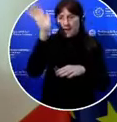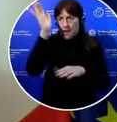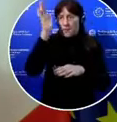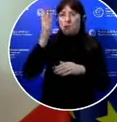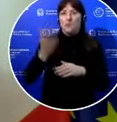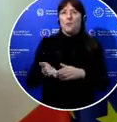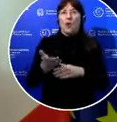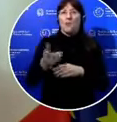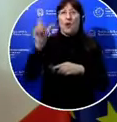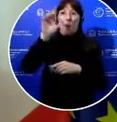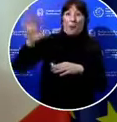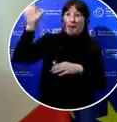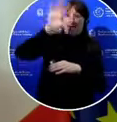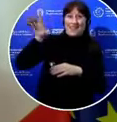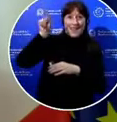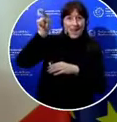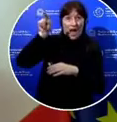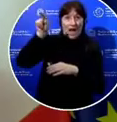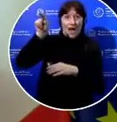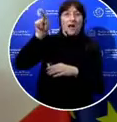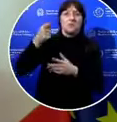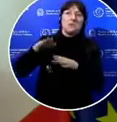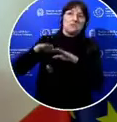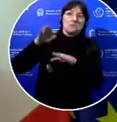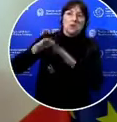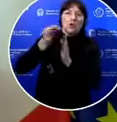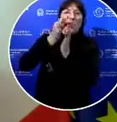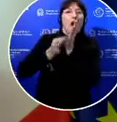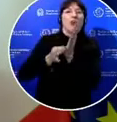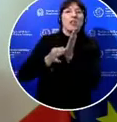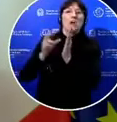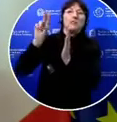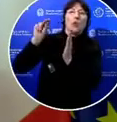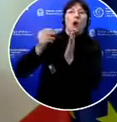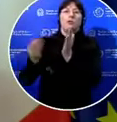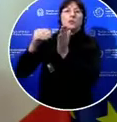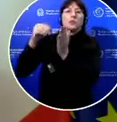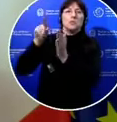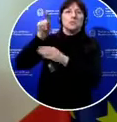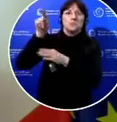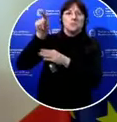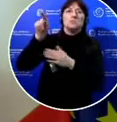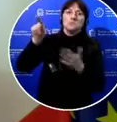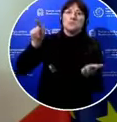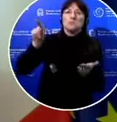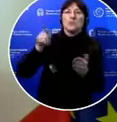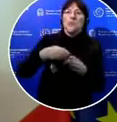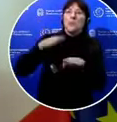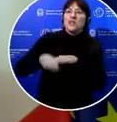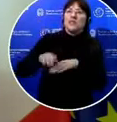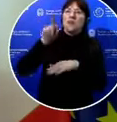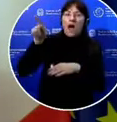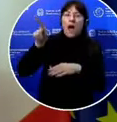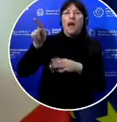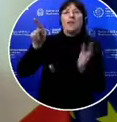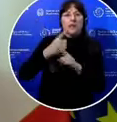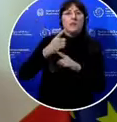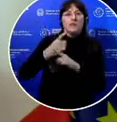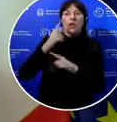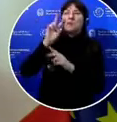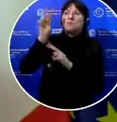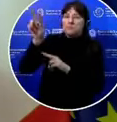esempio in Lombardia, e credo che queste norme, questa capacità di fare un passo avanti debba